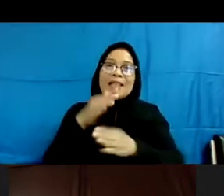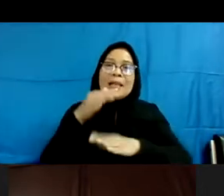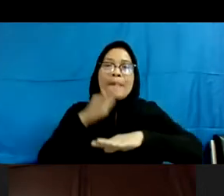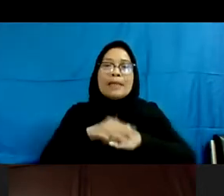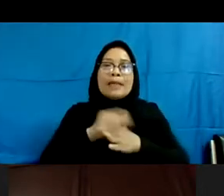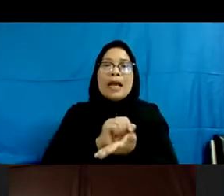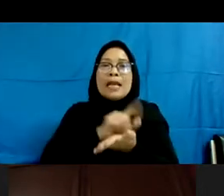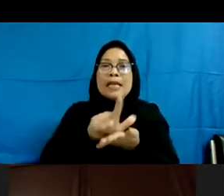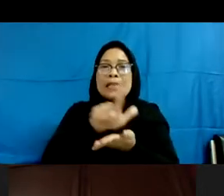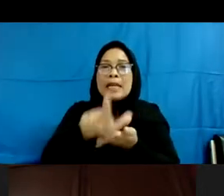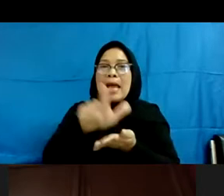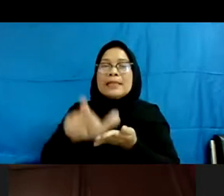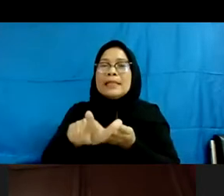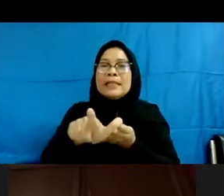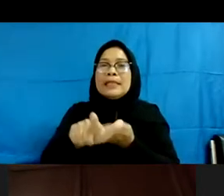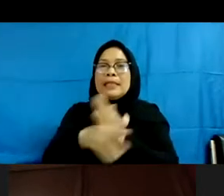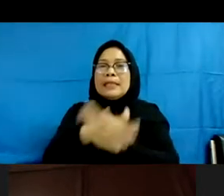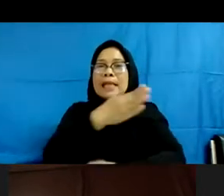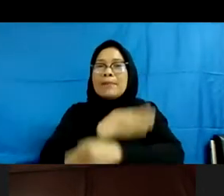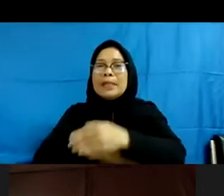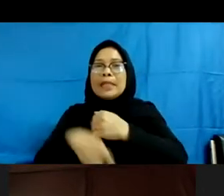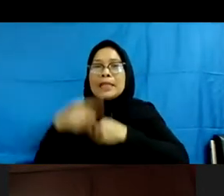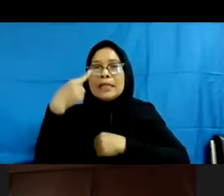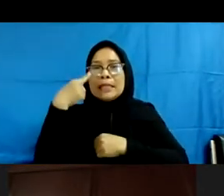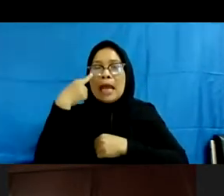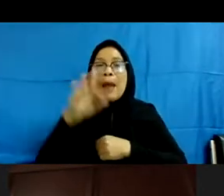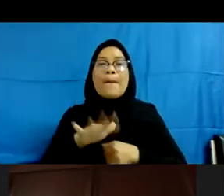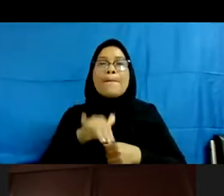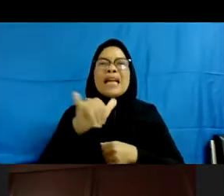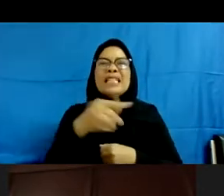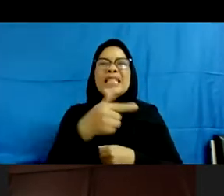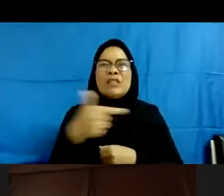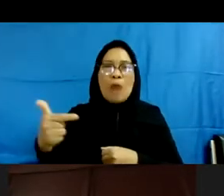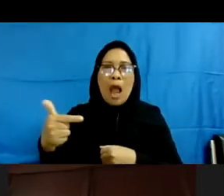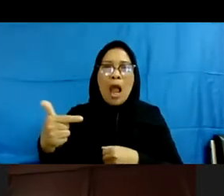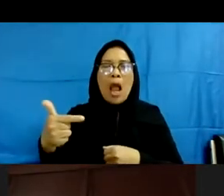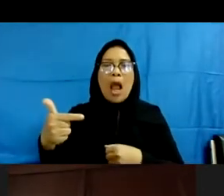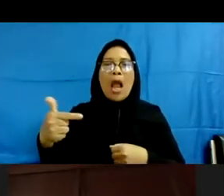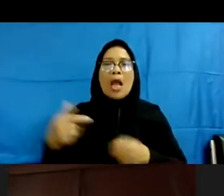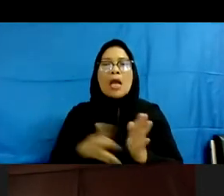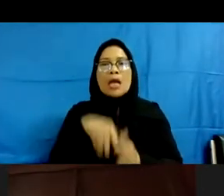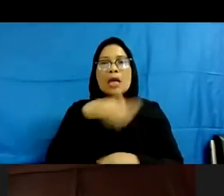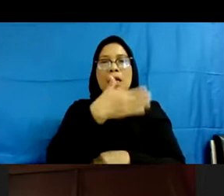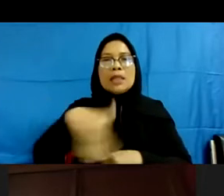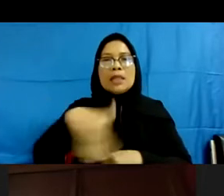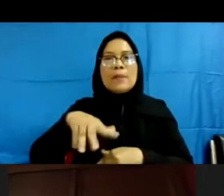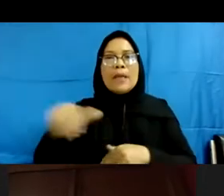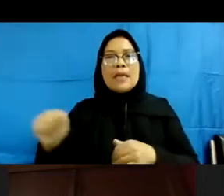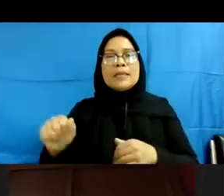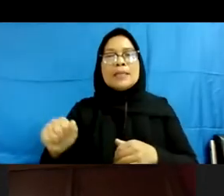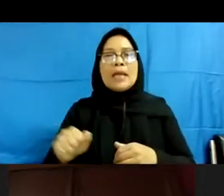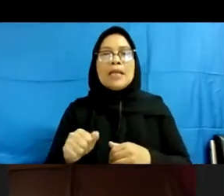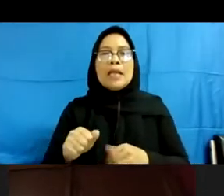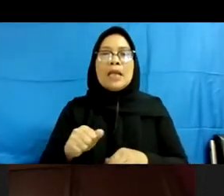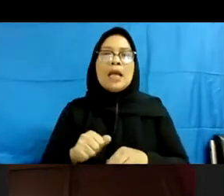literasi penyandang disabilitas netra masih sangat minim. Ya, keterbatasannya di samping karena mayoritas